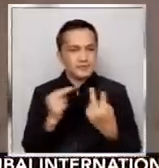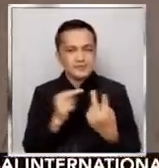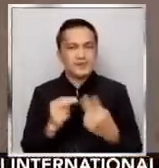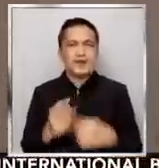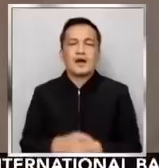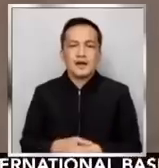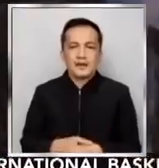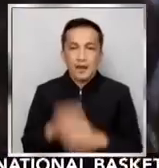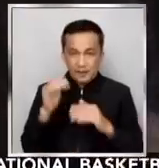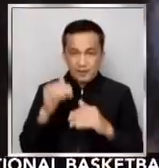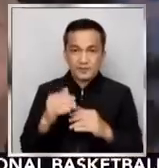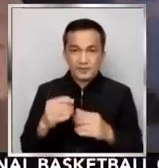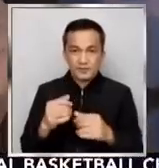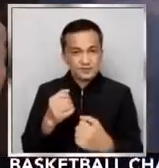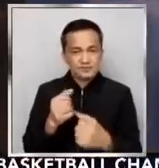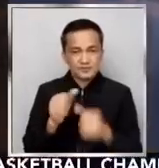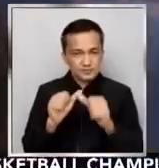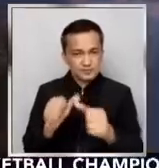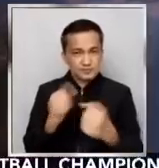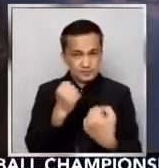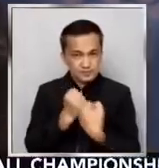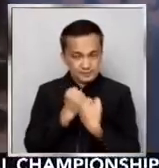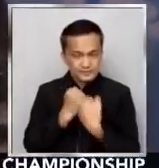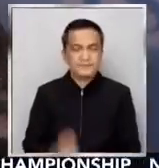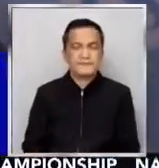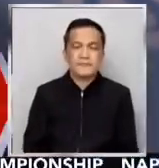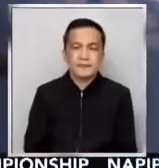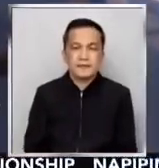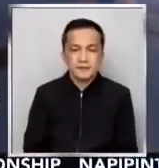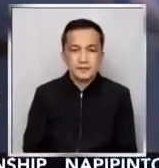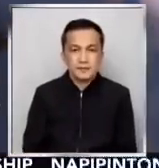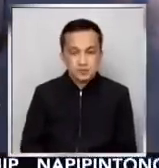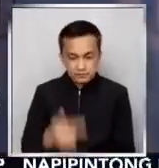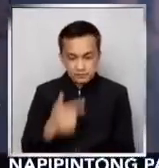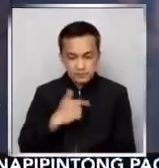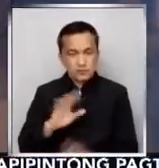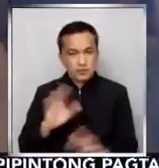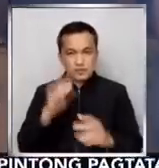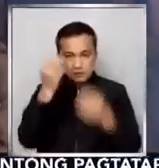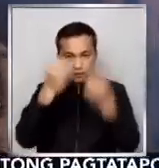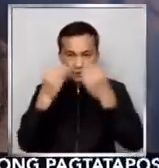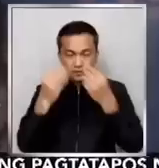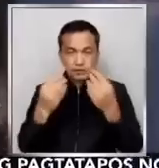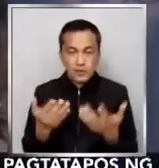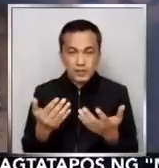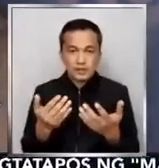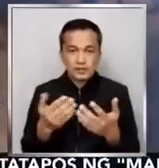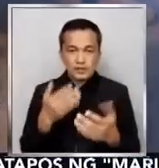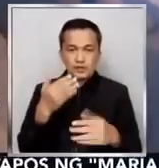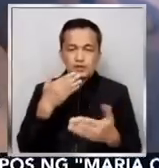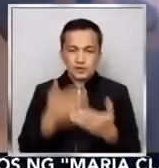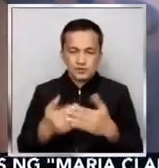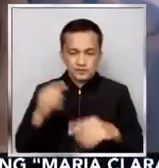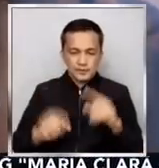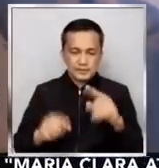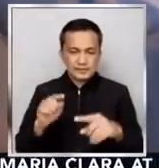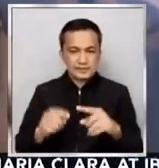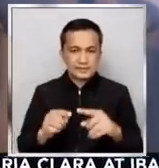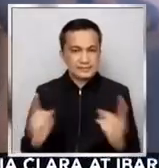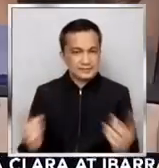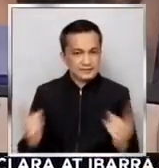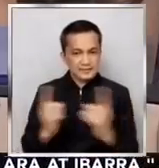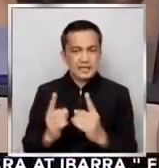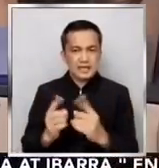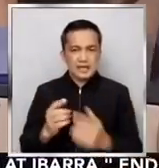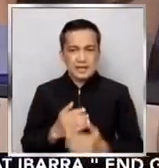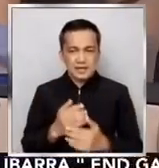pagpatuloy pa nila suportahan. Pero wag na raw ma-confuse dahil good friends sila at masaya ang relasyon ni na